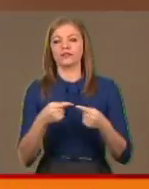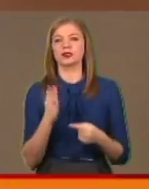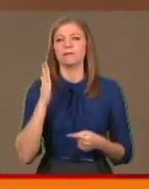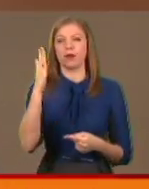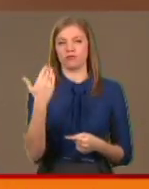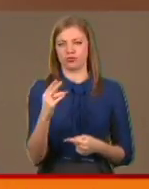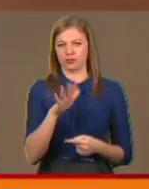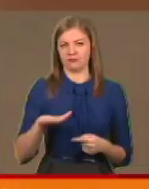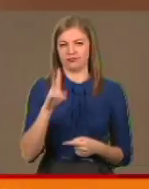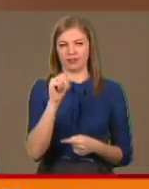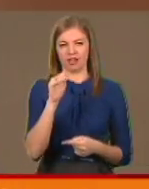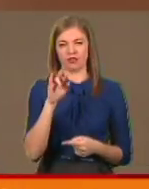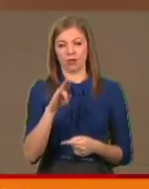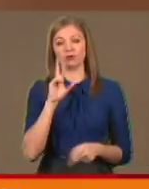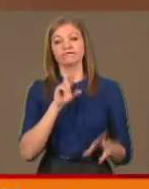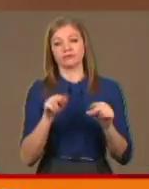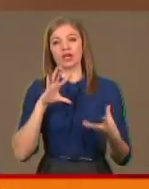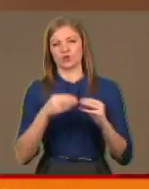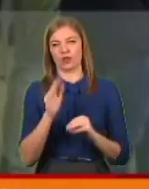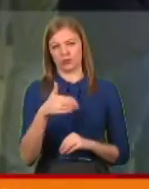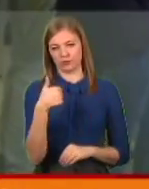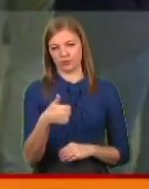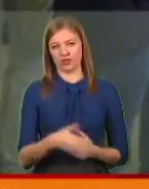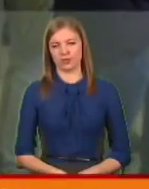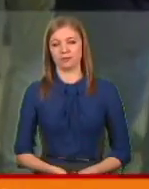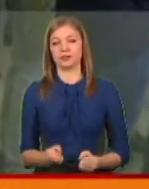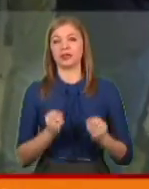майбутнє Каталонії. Сподіваюсь, результати будуть втішні.